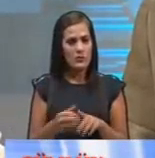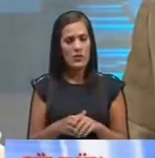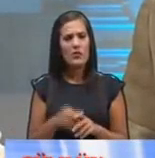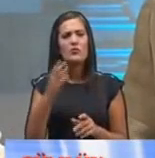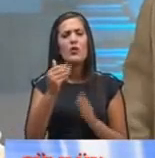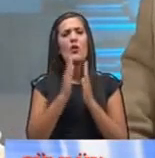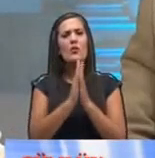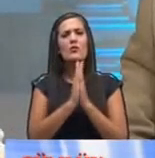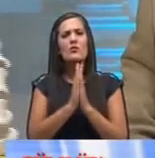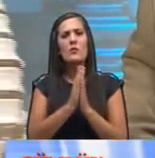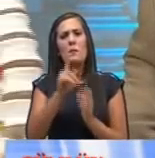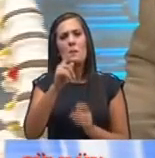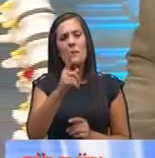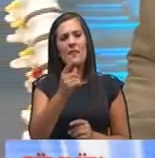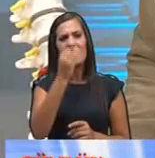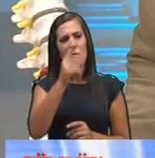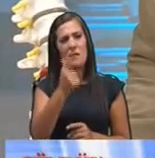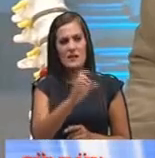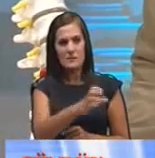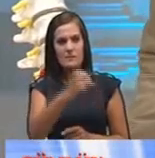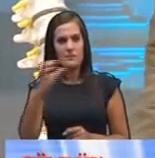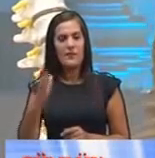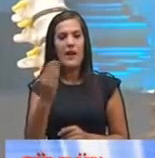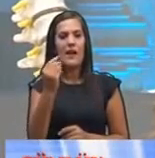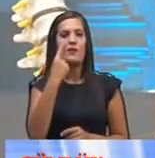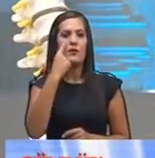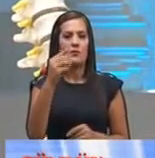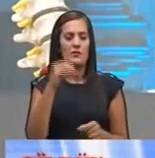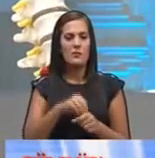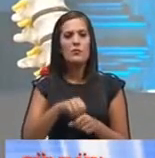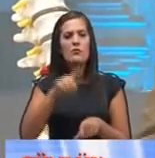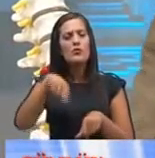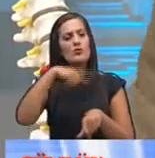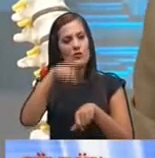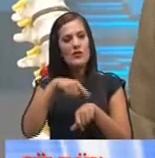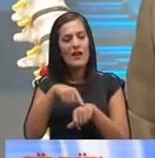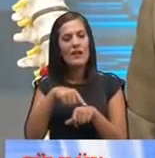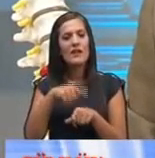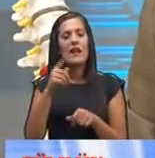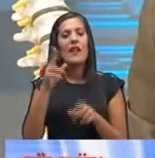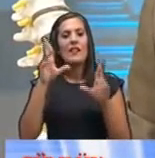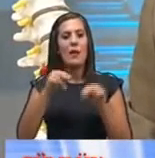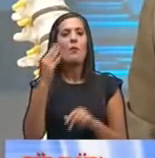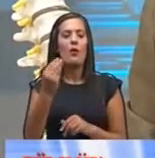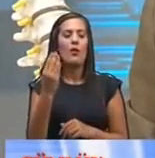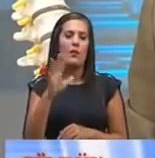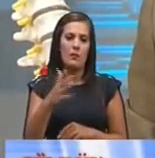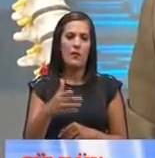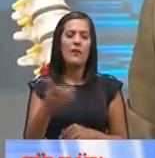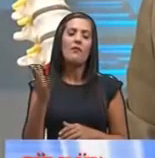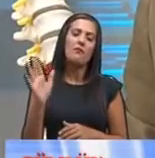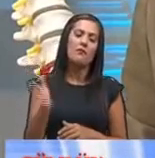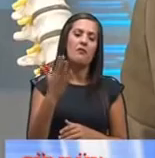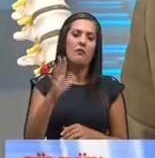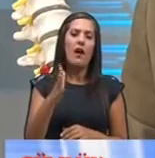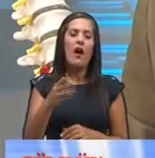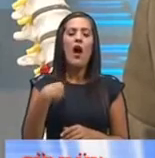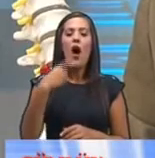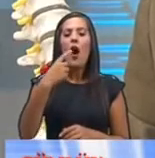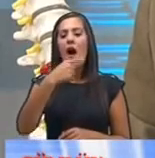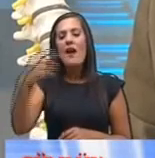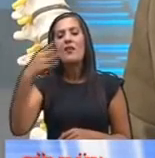çok bu pardon süreç, bu tarafa mı alalım daha iyi görünmesi, evet, için? Heh, bu tamam, süreç tamamlanabilir veya katkı olumsuz anlamda